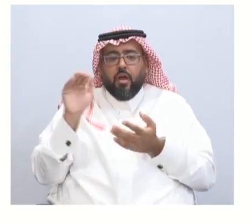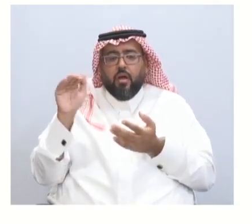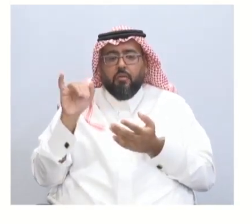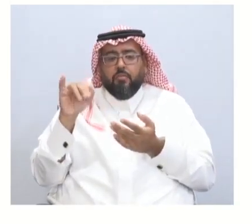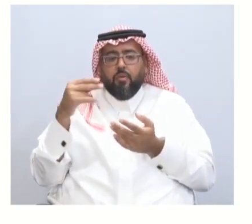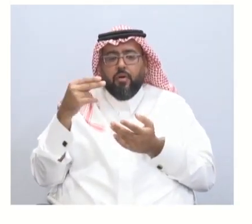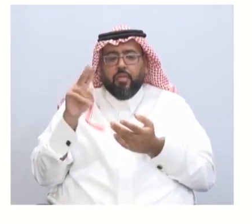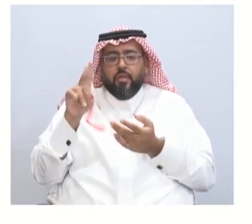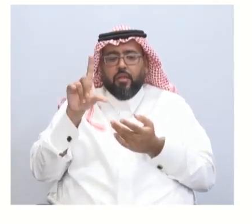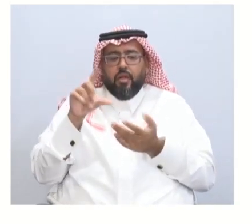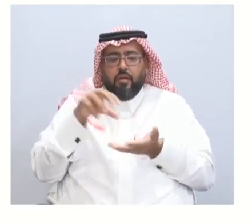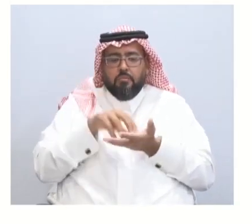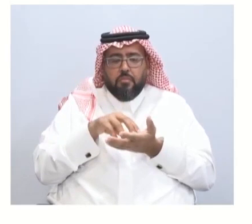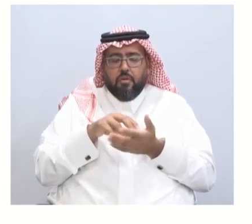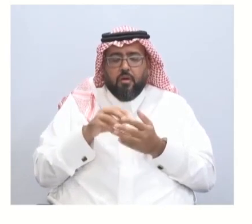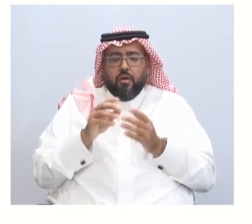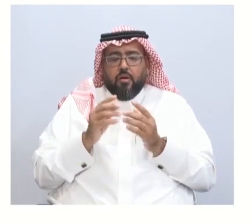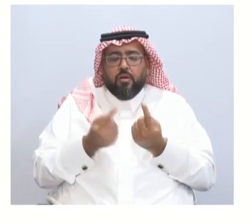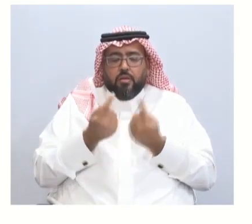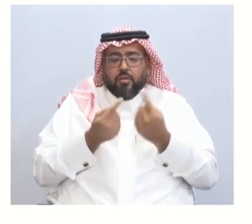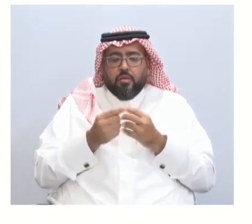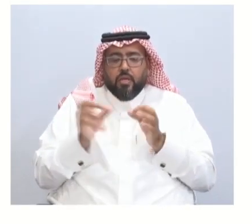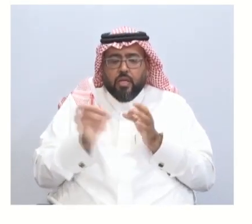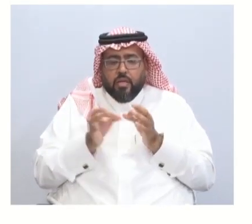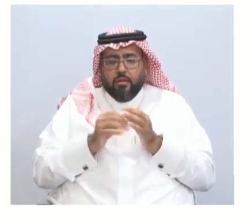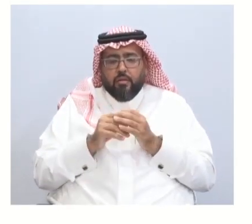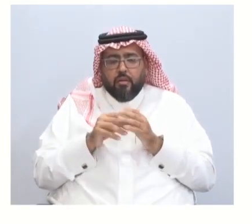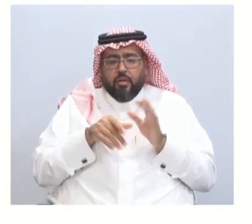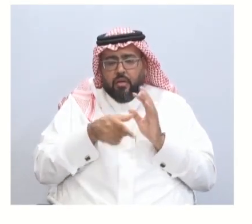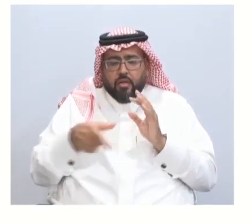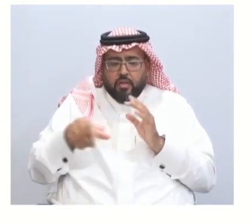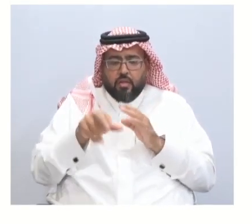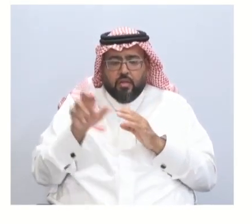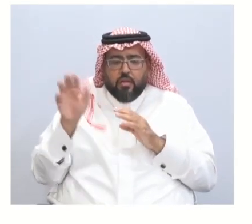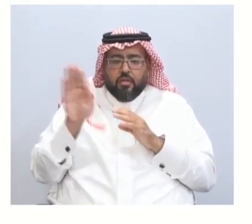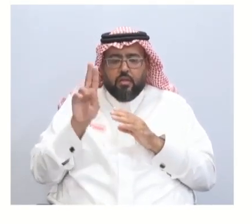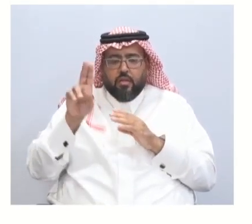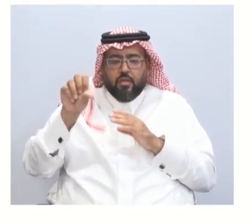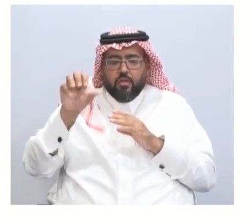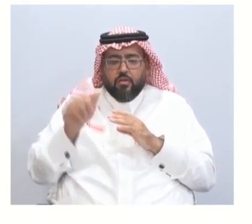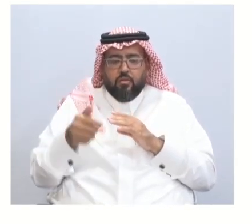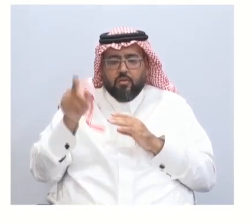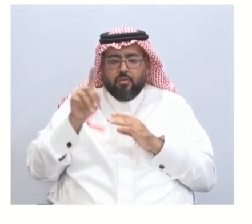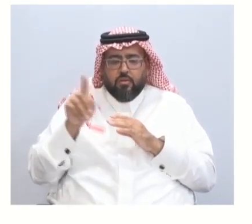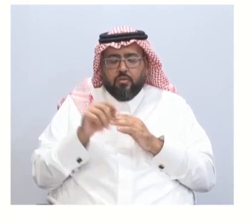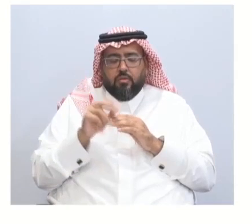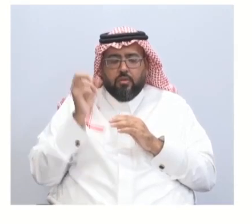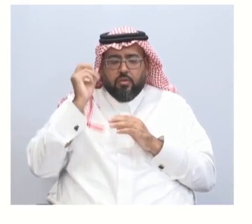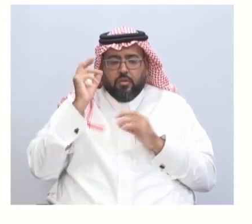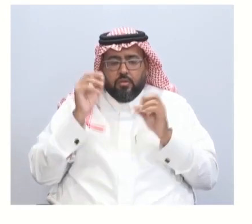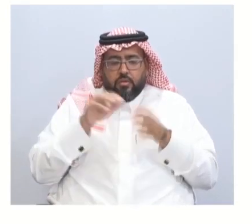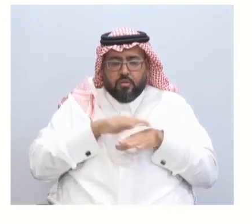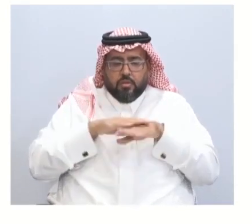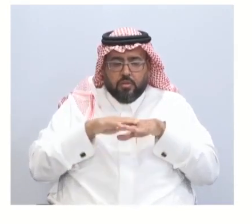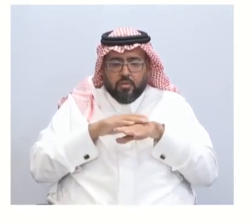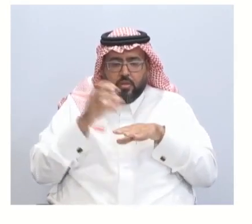والاماكن التي وجدت فيها احافير هذه النباتات قريبه من خط الاستواء استنتج من ذلك كلها ان صخور